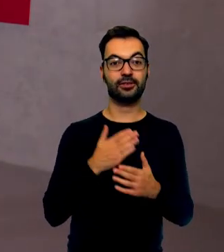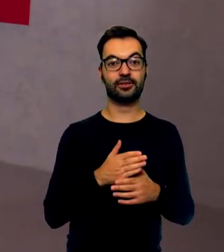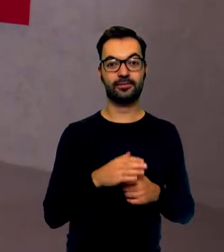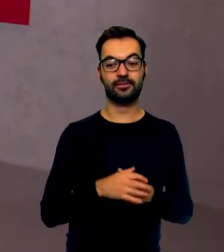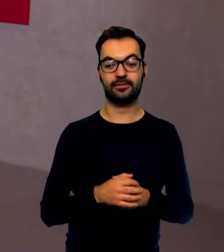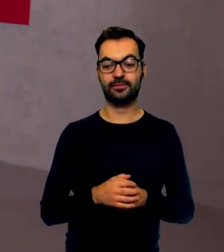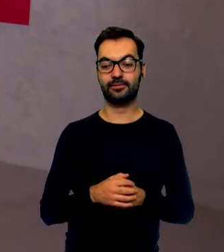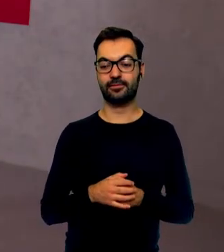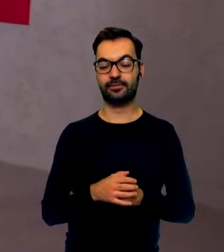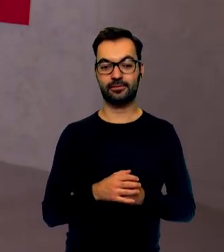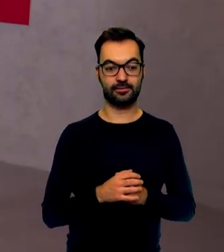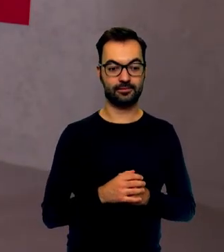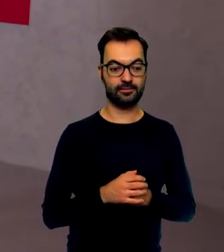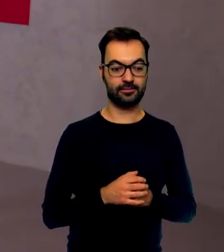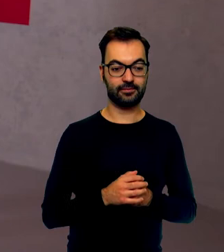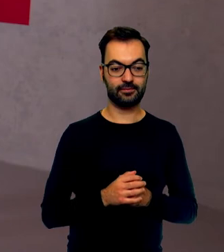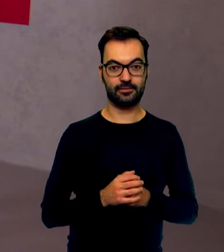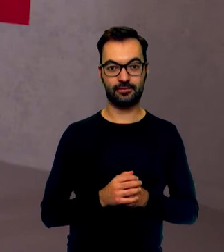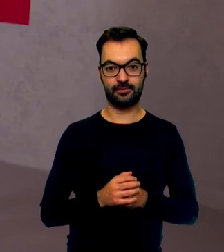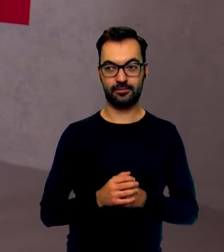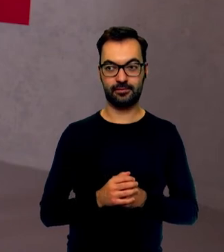tylko